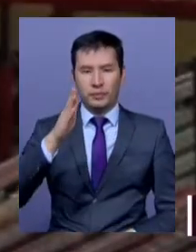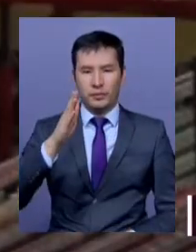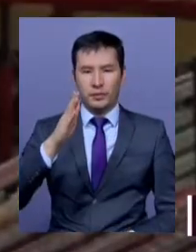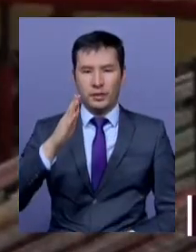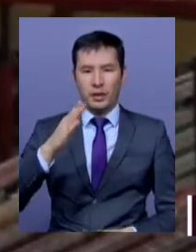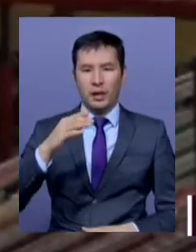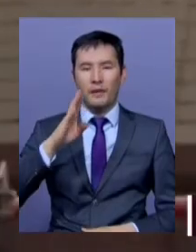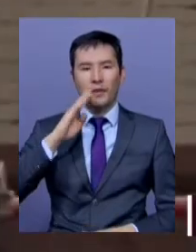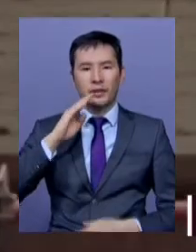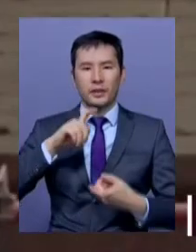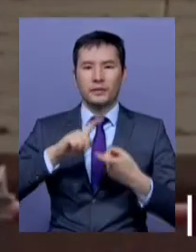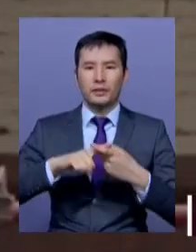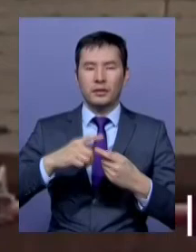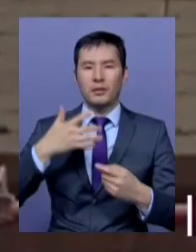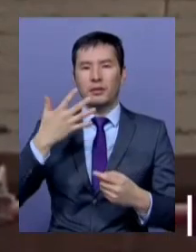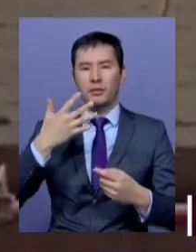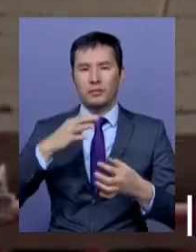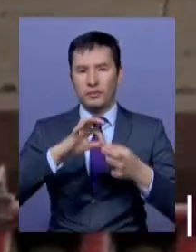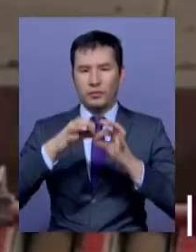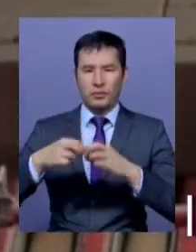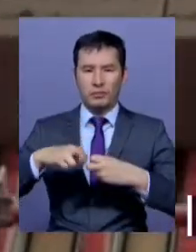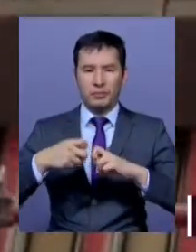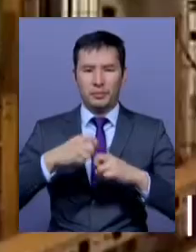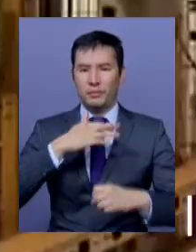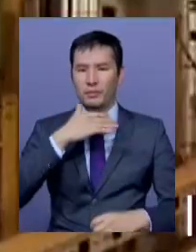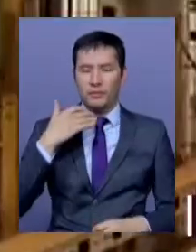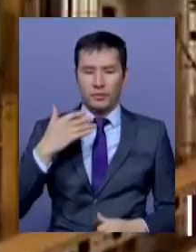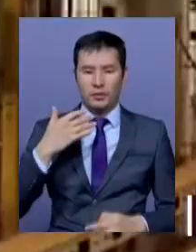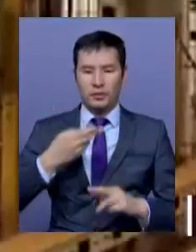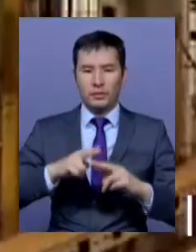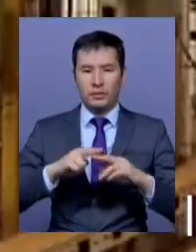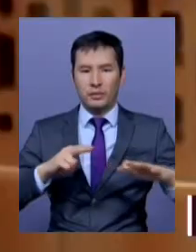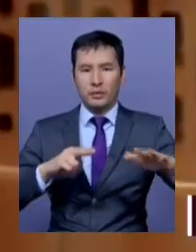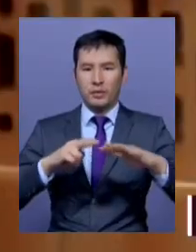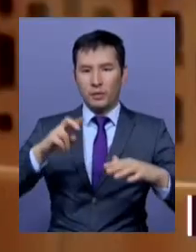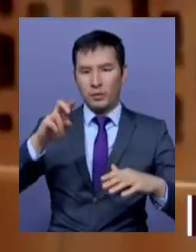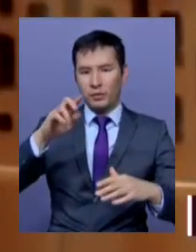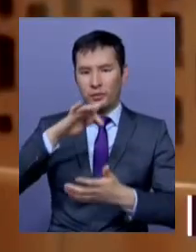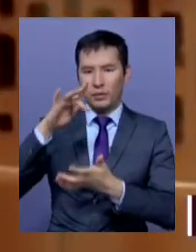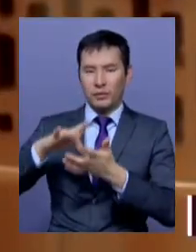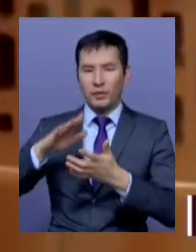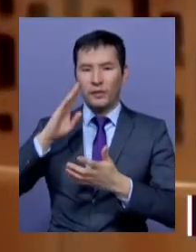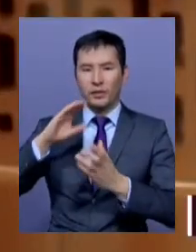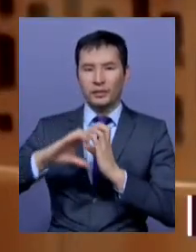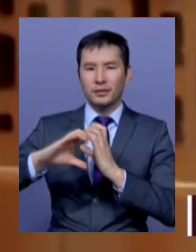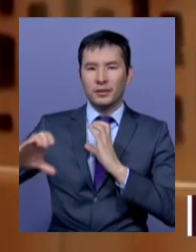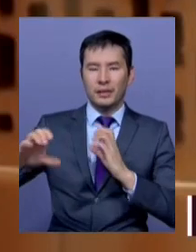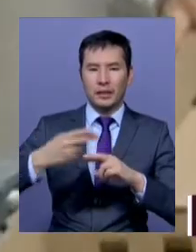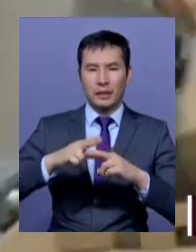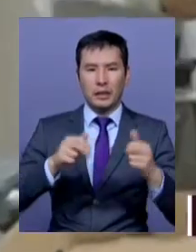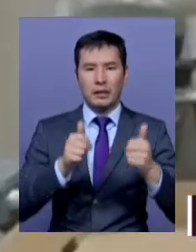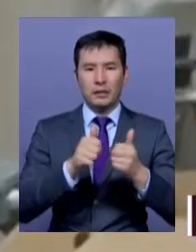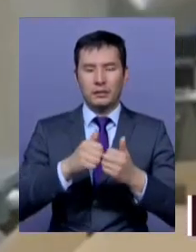мәлімдеді. Жарияланған деректерге сәйкес 500 мыңнан астам кәсіп иесі жұмысын уақытша тоқтатқан. Алтамыздың ортасынан карантин